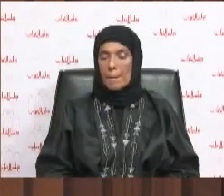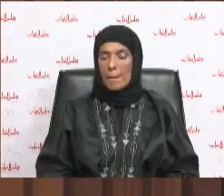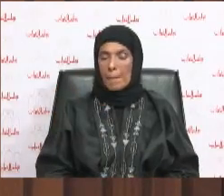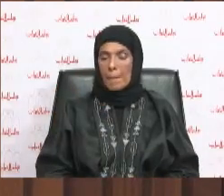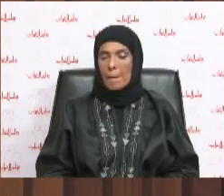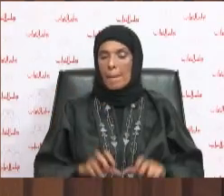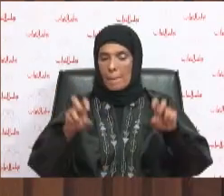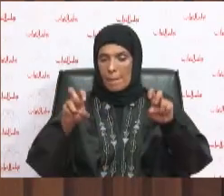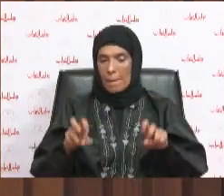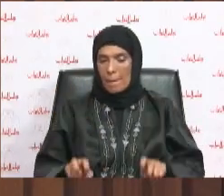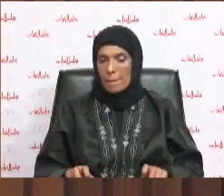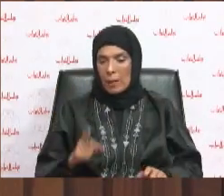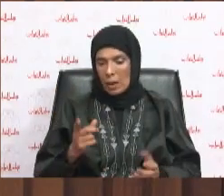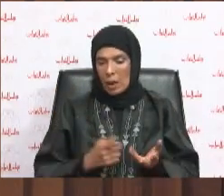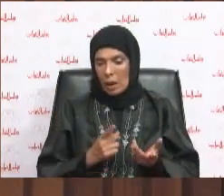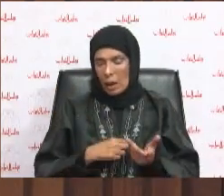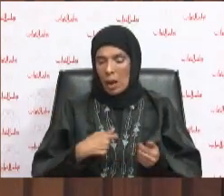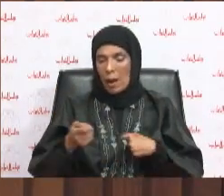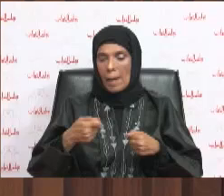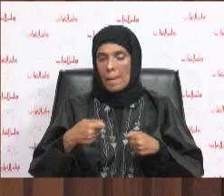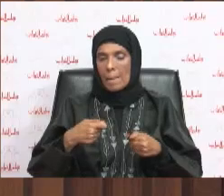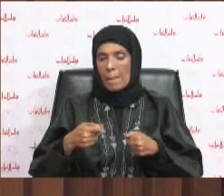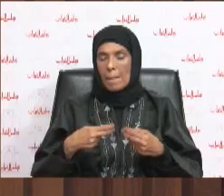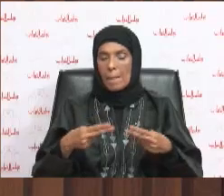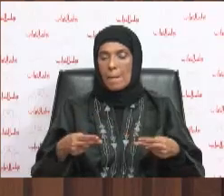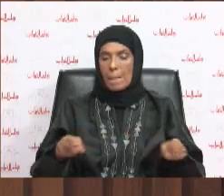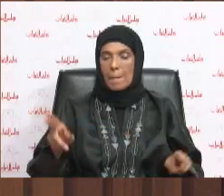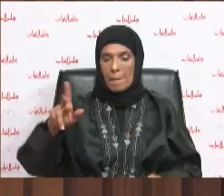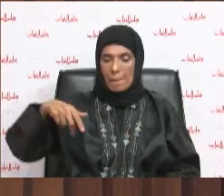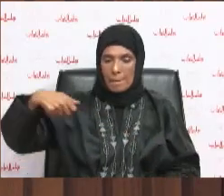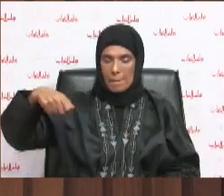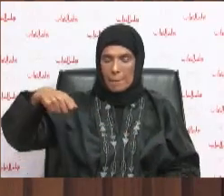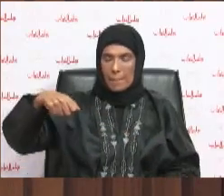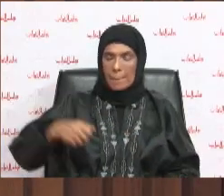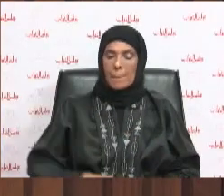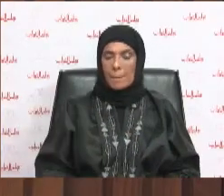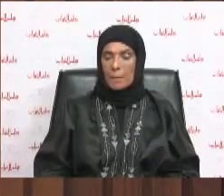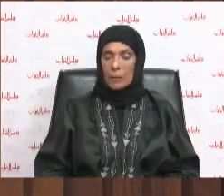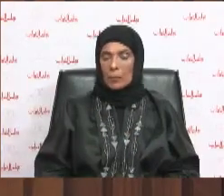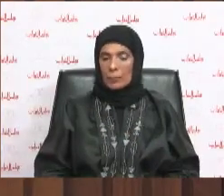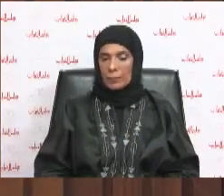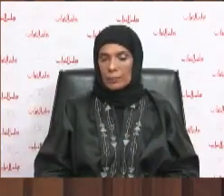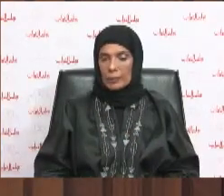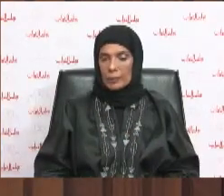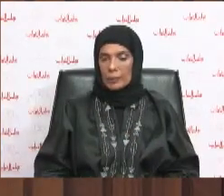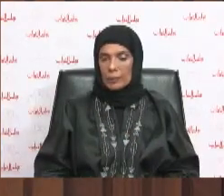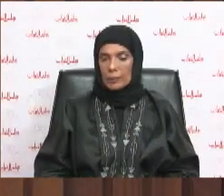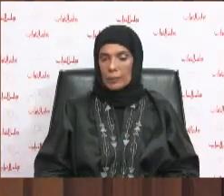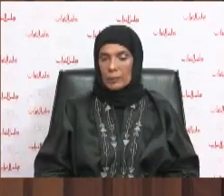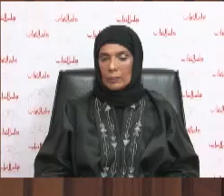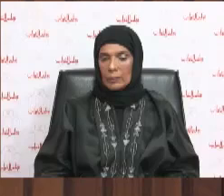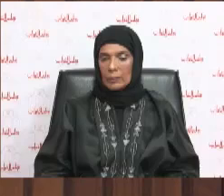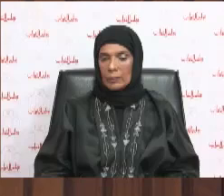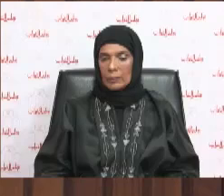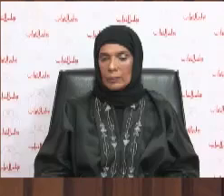وتعليق شرط حصول الأسواق على موافقة الوزارة، تعليق الرسوم